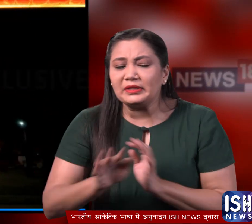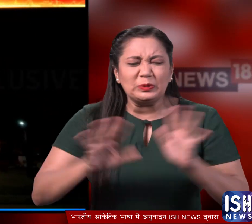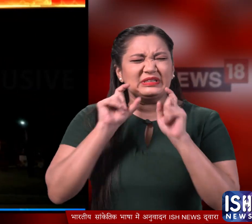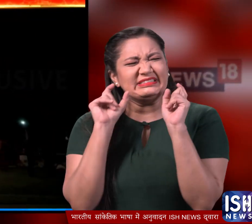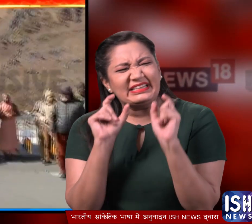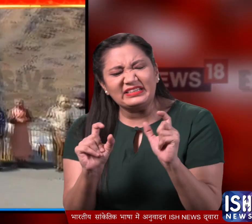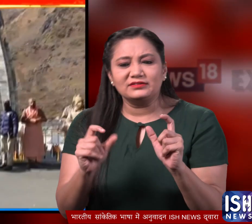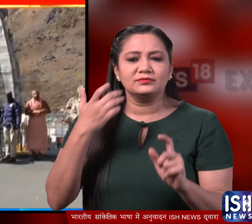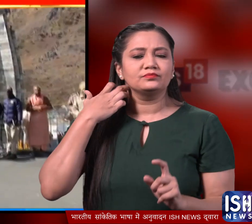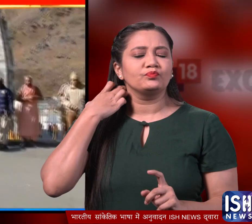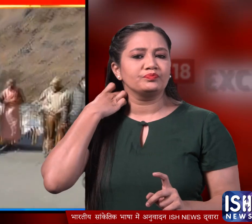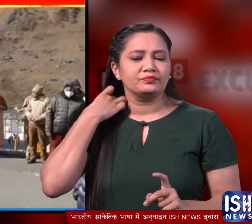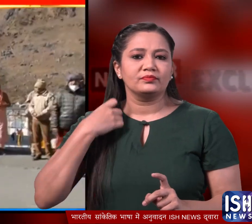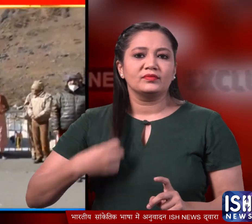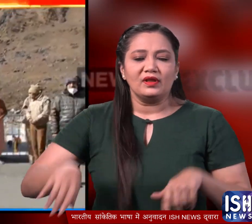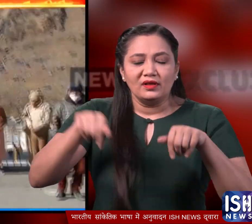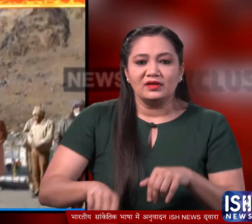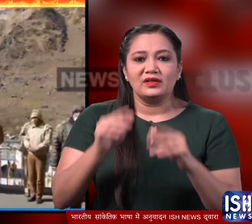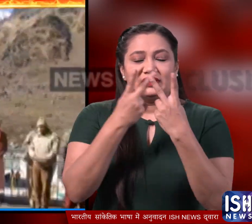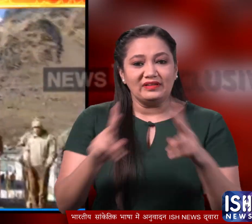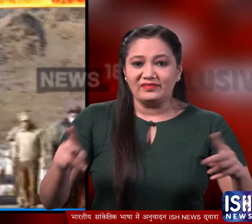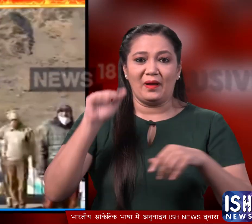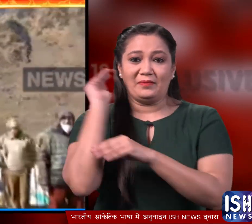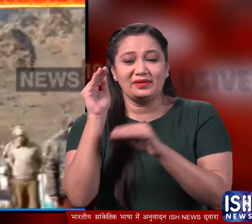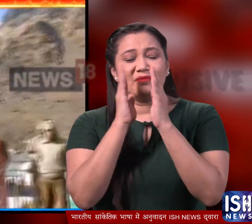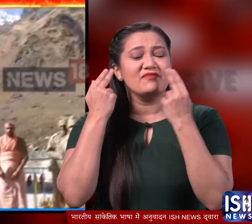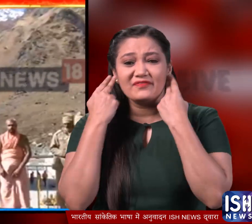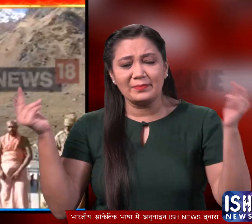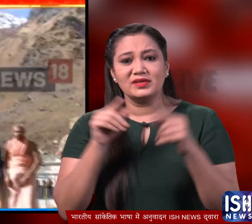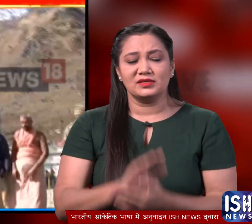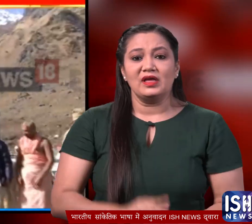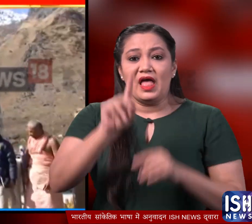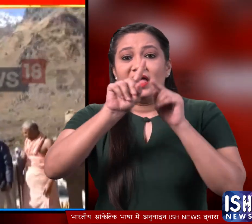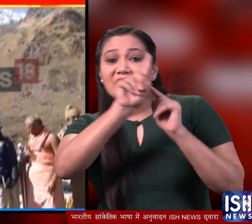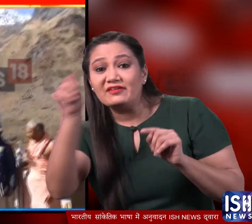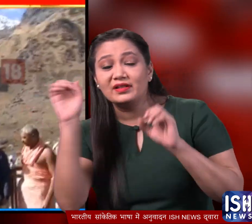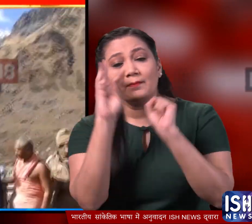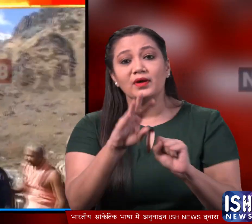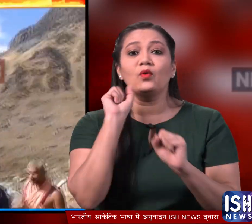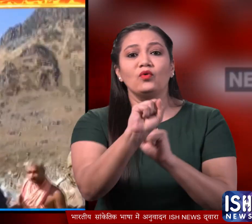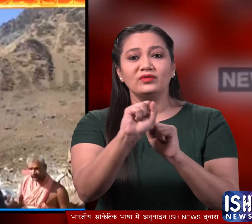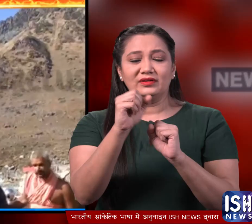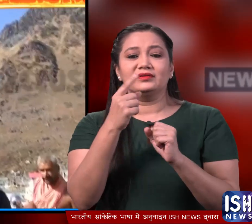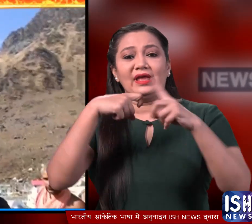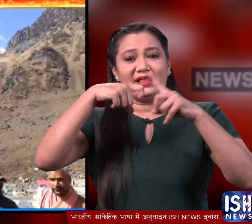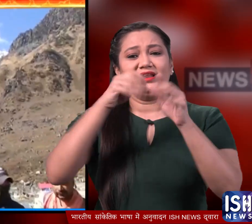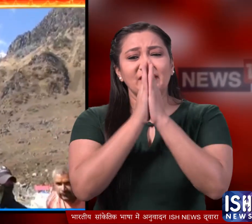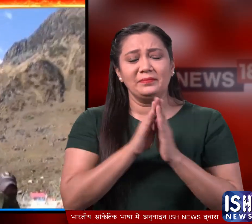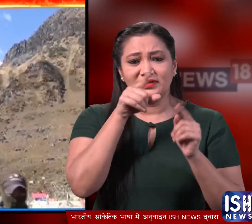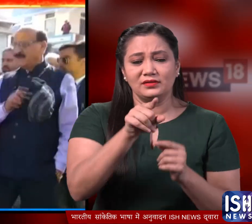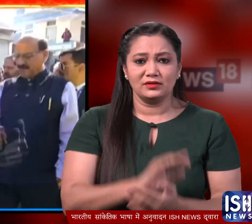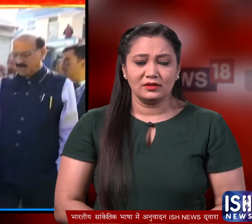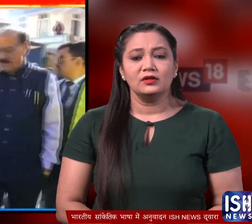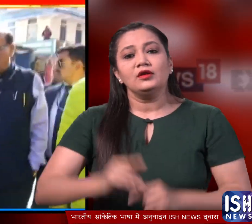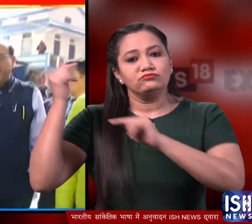برتنے کو تیار نہیں پردھان منتری اس دوازش جوتری لنگوں میں سے ایک جو گیاروہ جوتری لنگ ہے بھکوان کیدارنات کا یہاں پر درشن